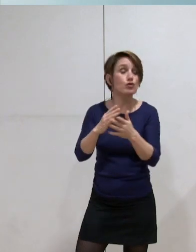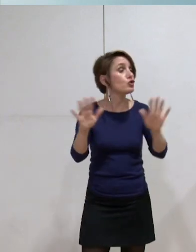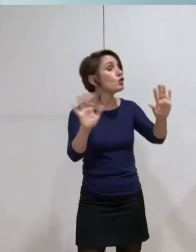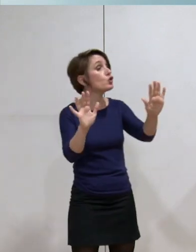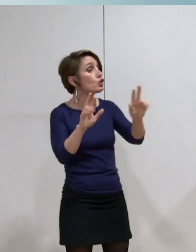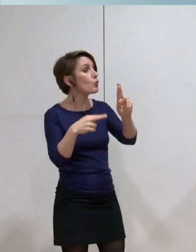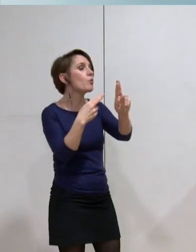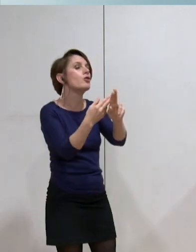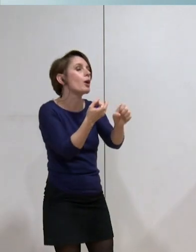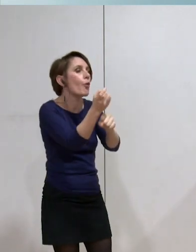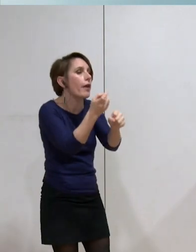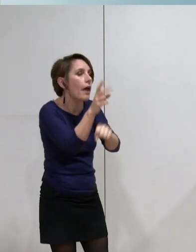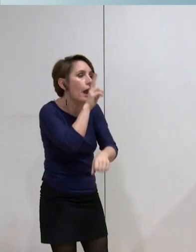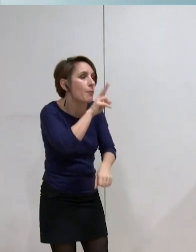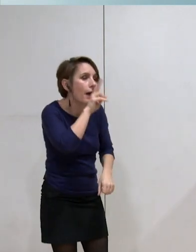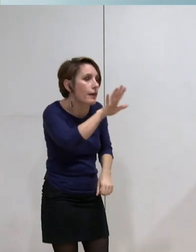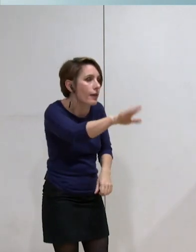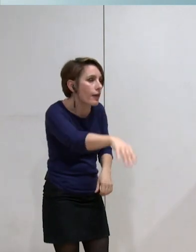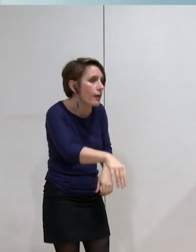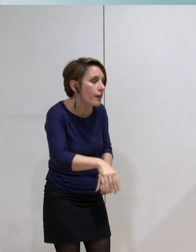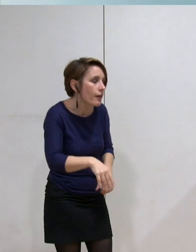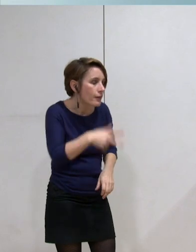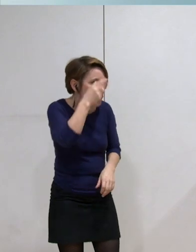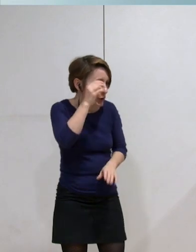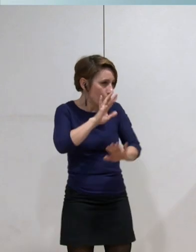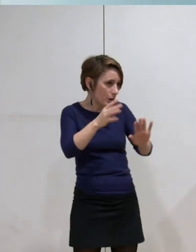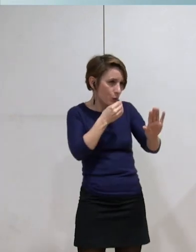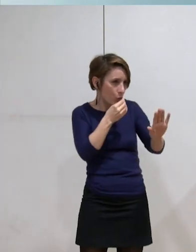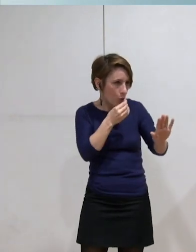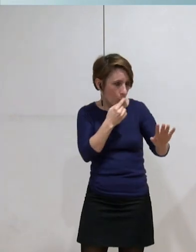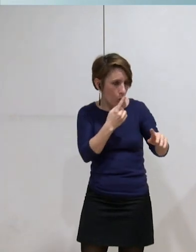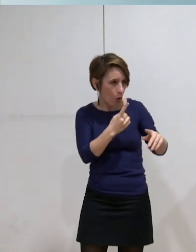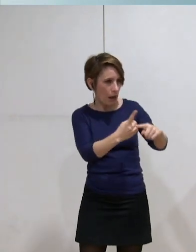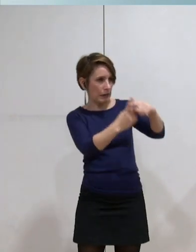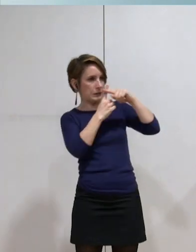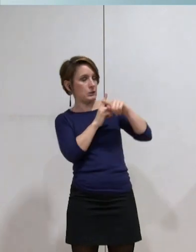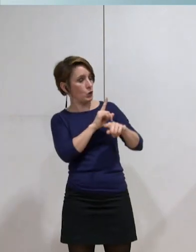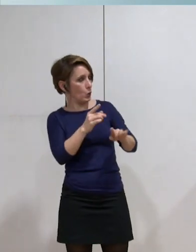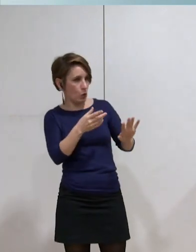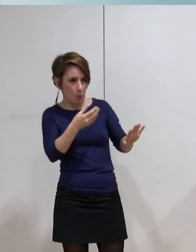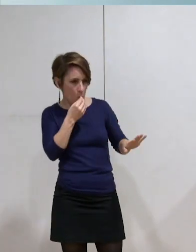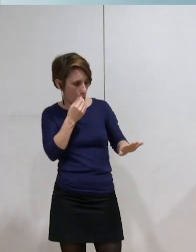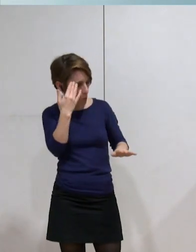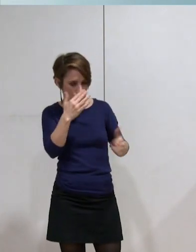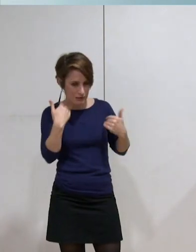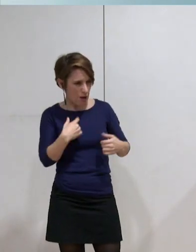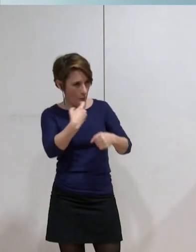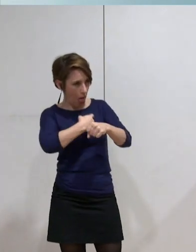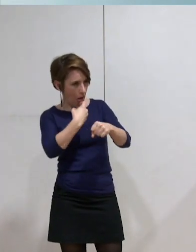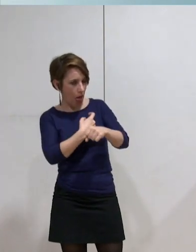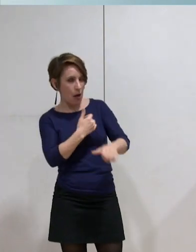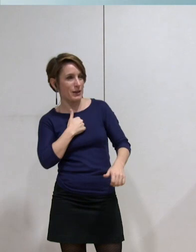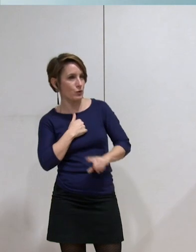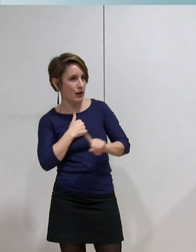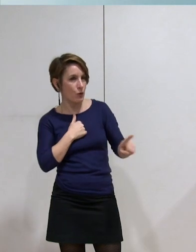je répondais ça sous le terme d'une boutade et j'ai pas du tout pris ça pour une quelconque attaque personnel